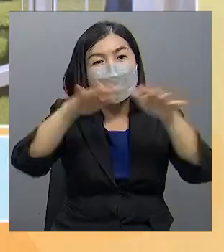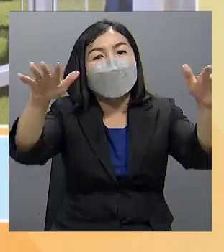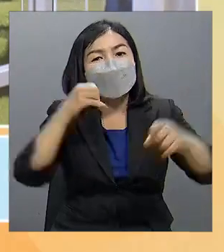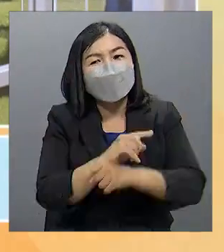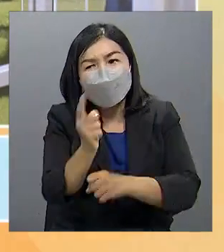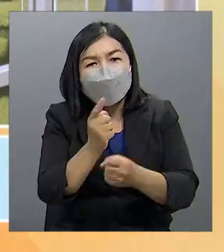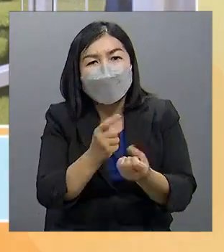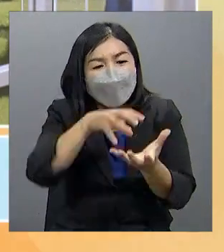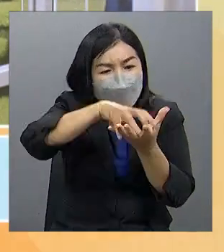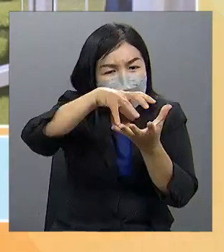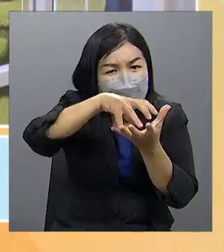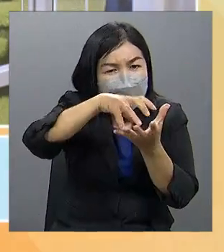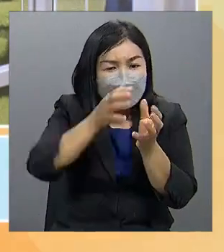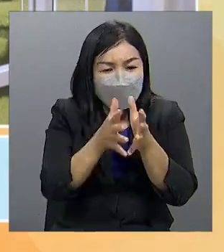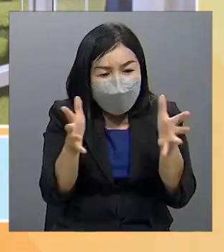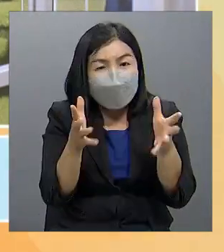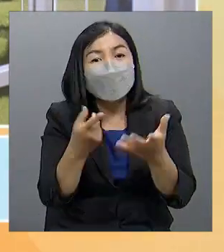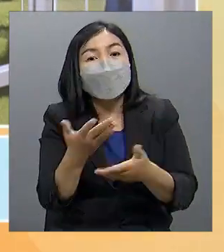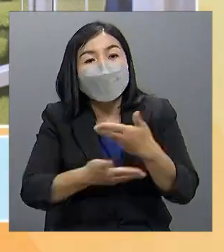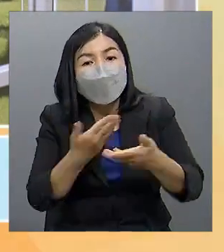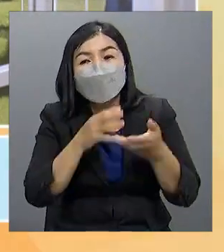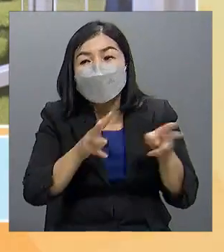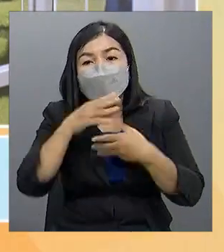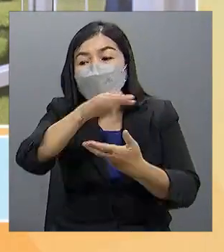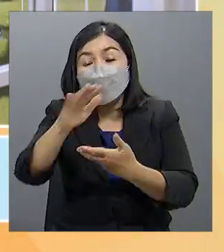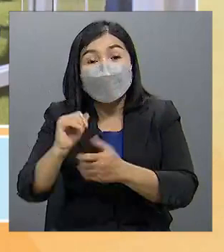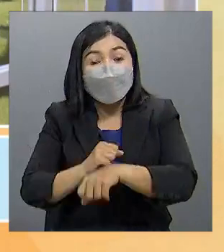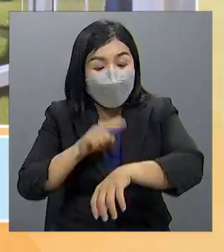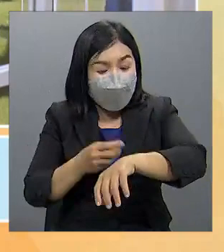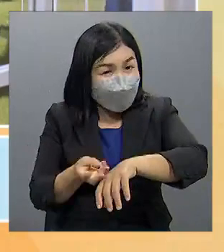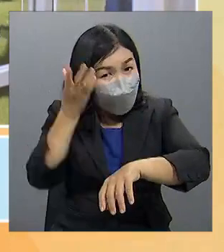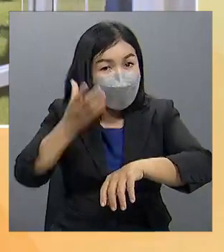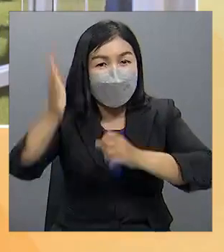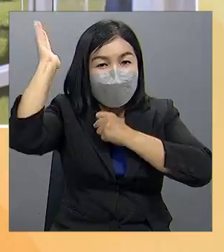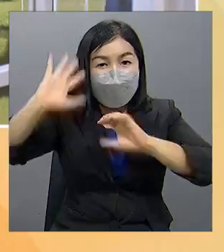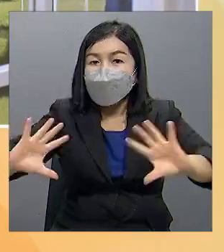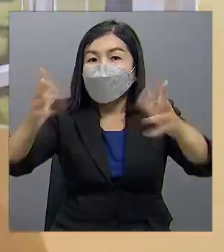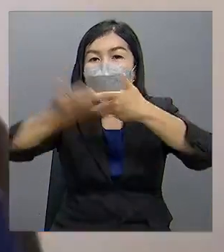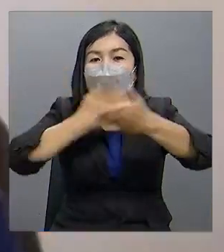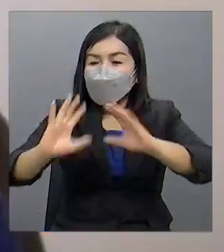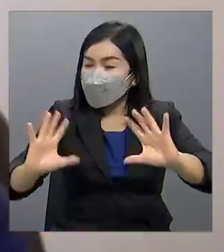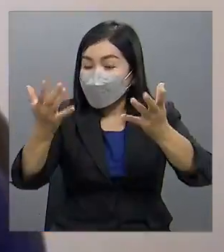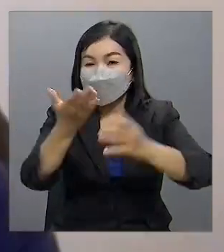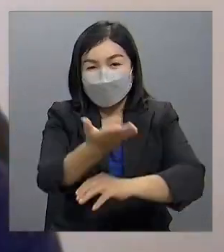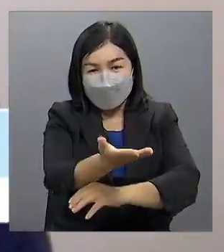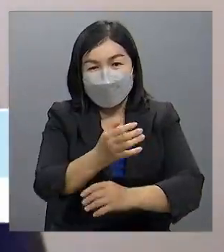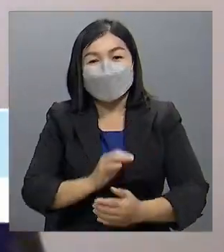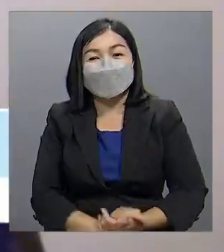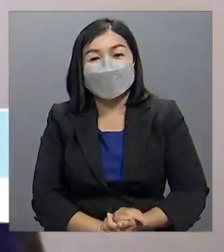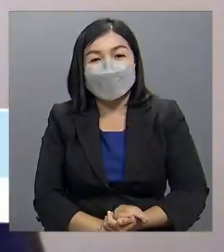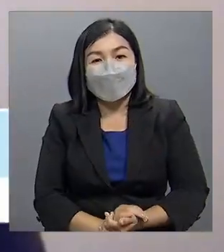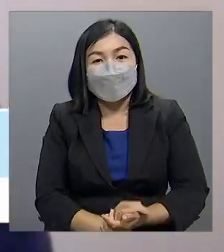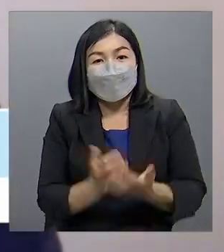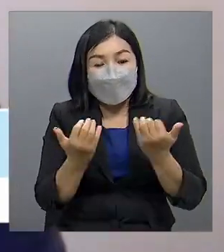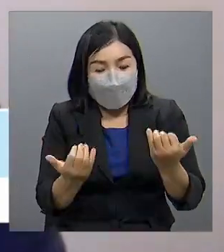างไหนติดต่อช่องทางใดถ้าไม่ดีทำไม่ไหวถ้าทำได้หมูฝอยหมดร้านครับ ก็London หมูฝอยนะครับมี